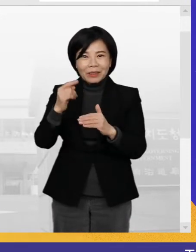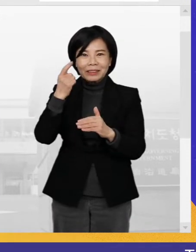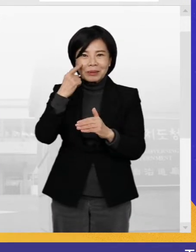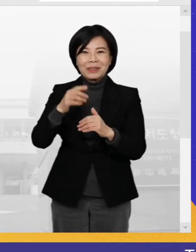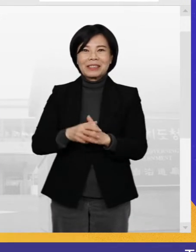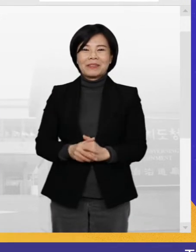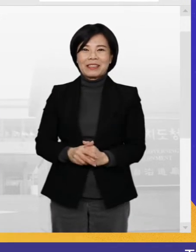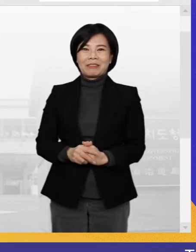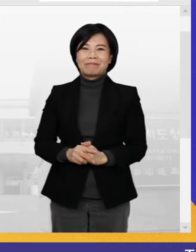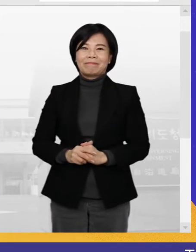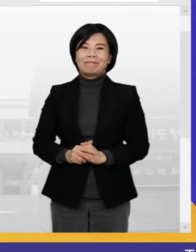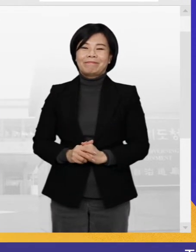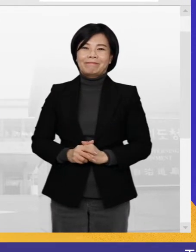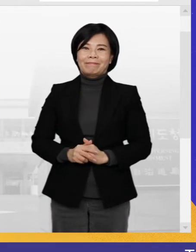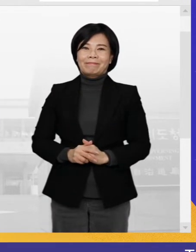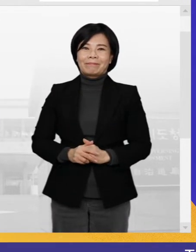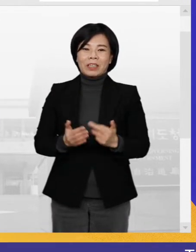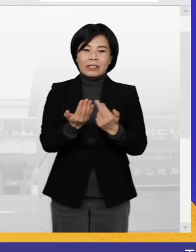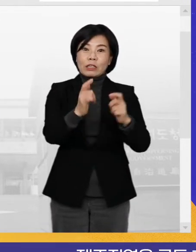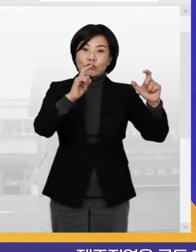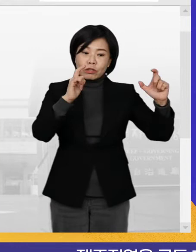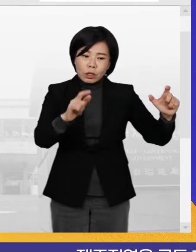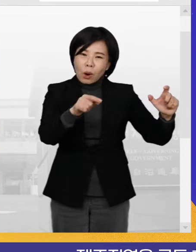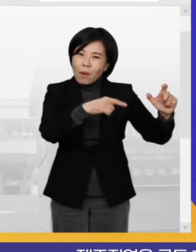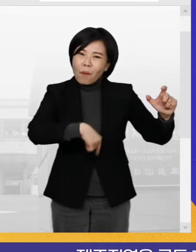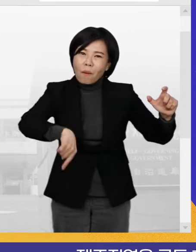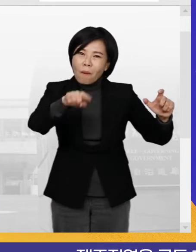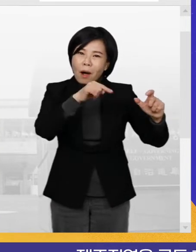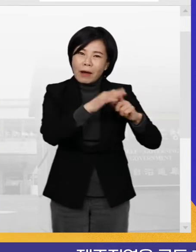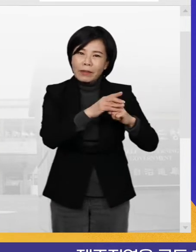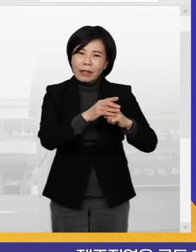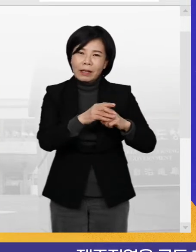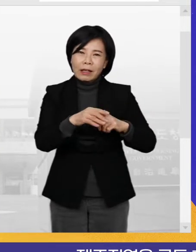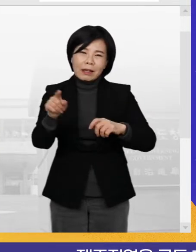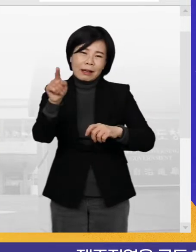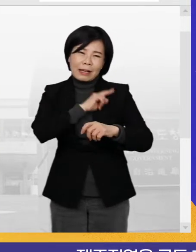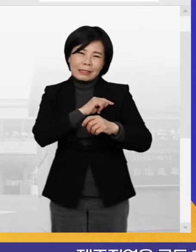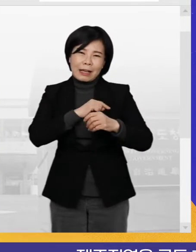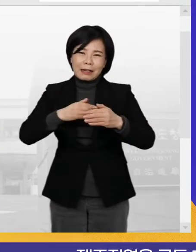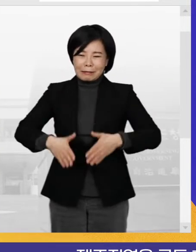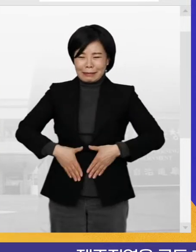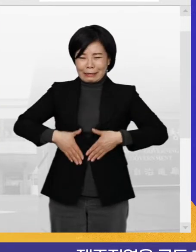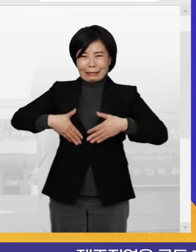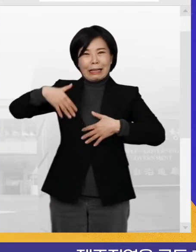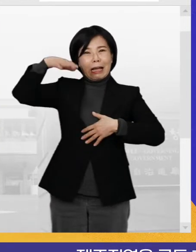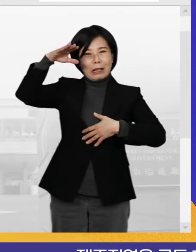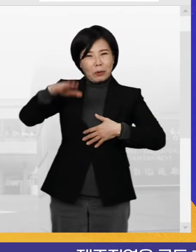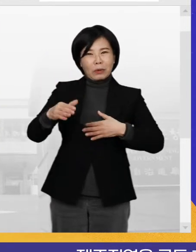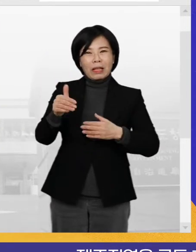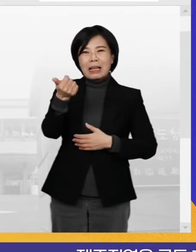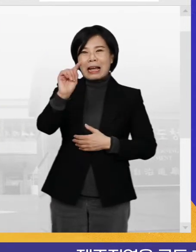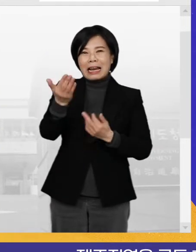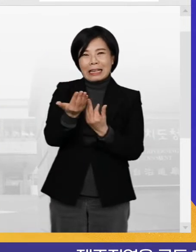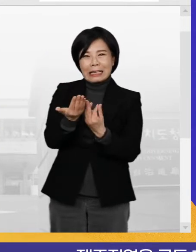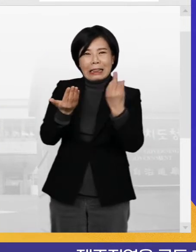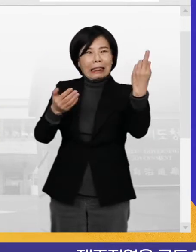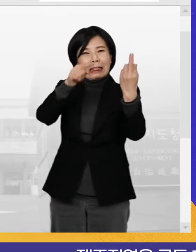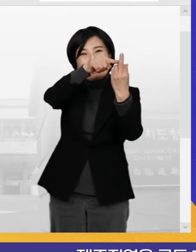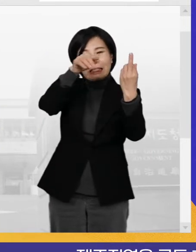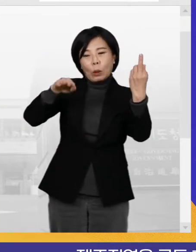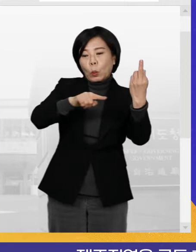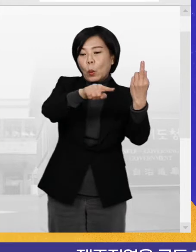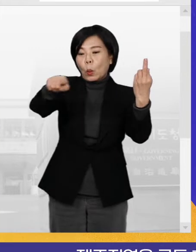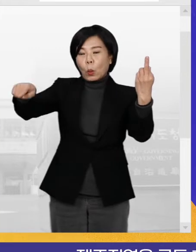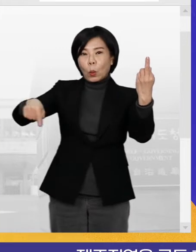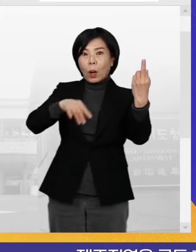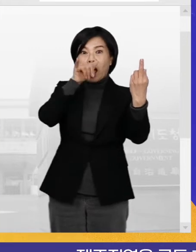내용은 관계자의 말 들어보시죠. 제주 지역은 국토 최남단에 위치하고도 있고 한라산이라고 하는